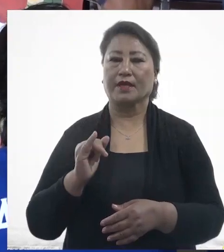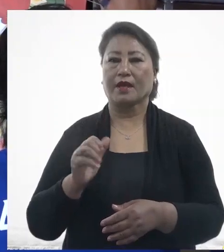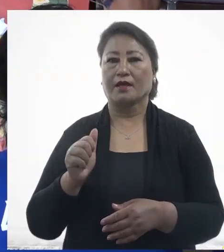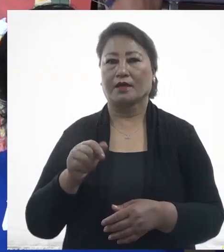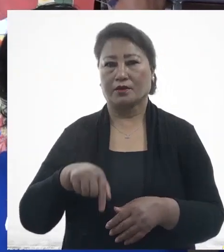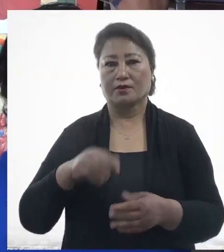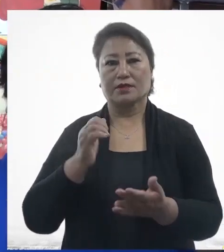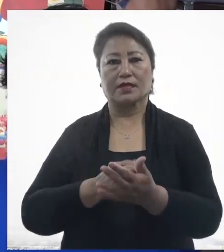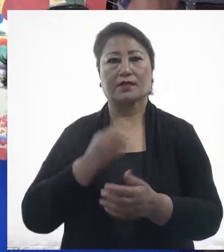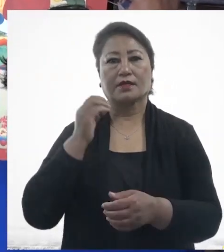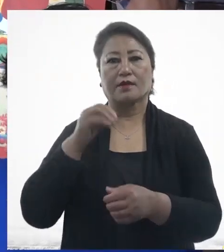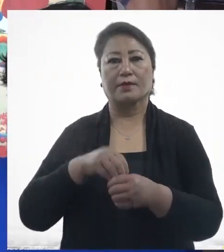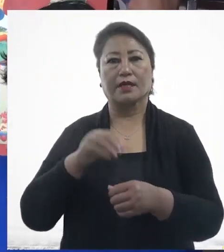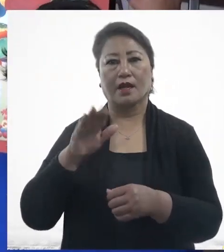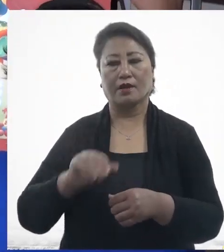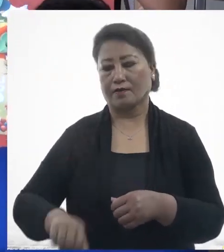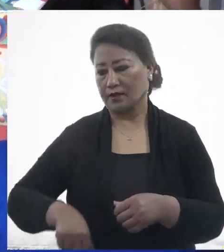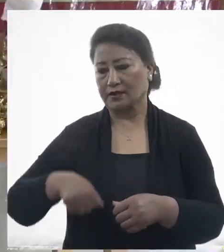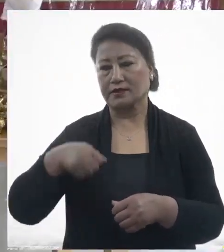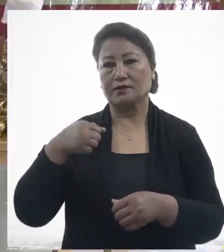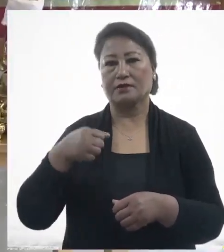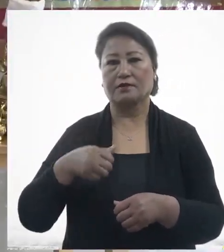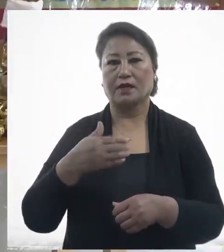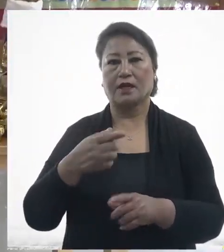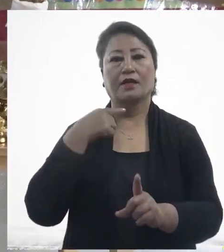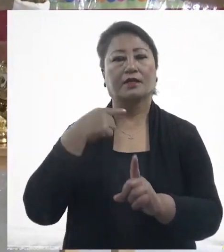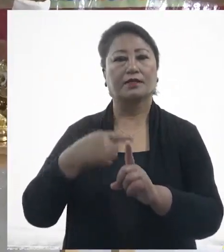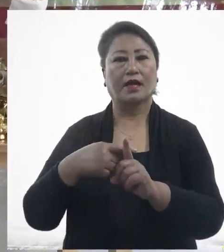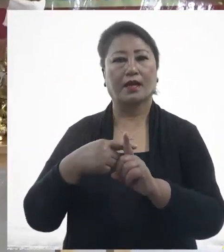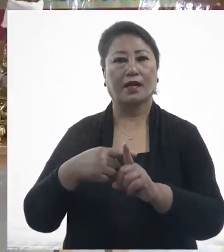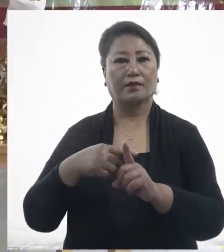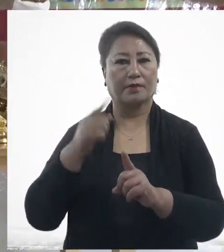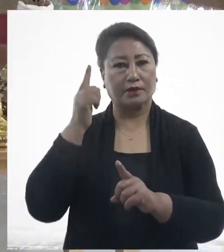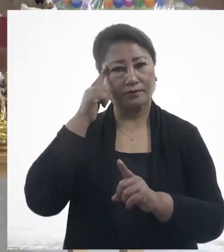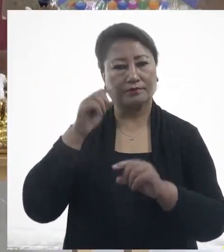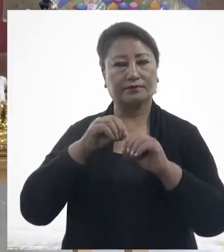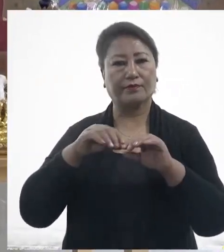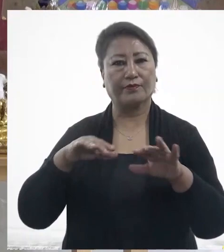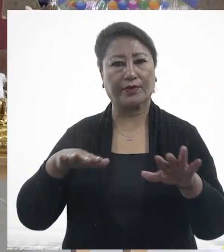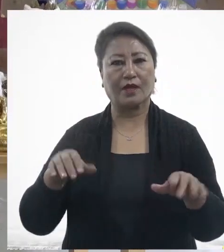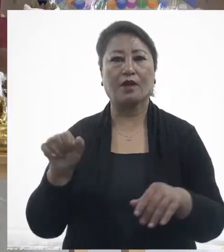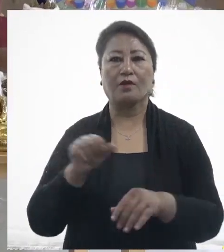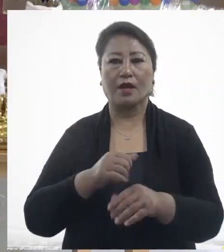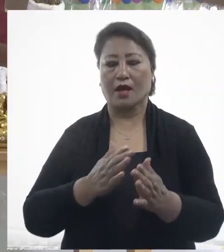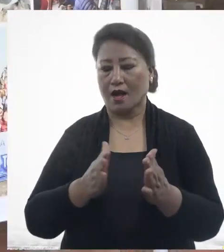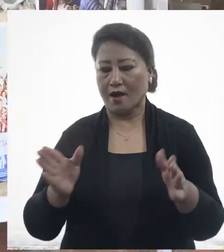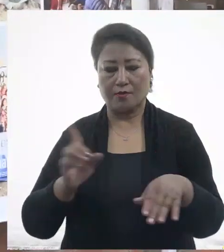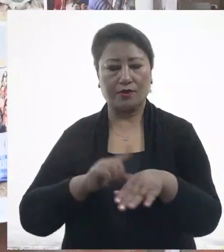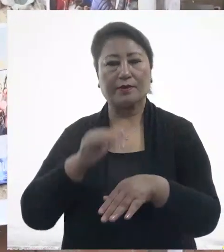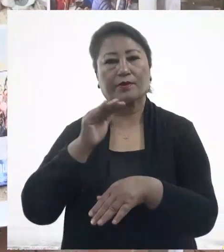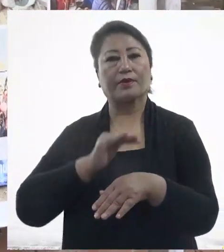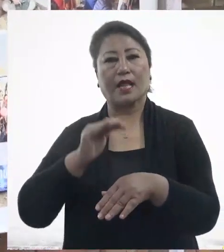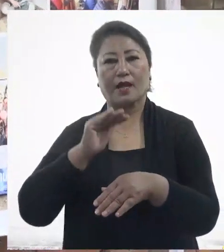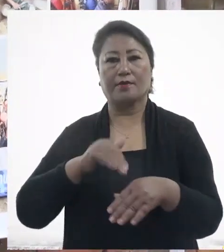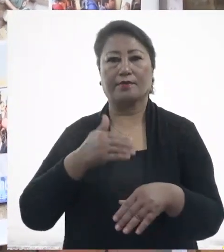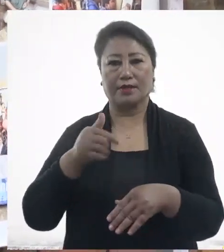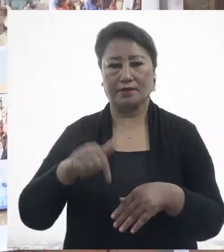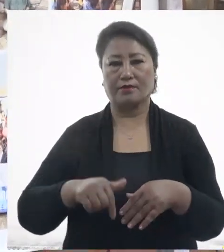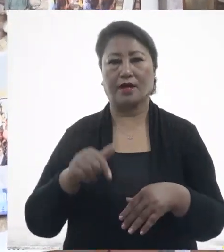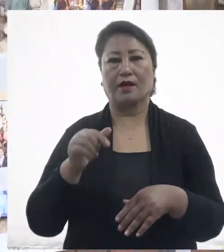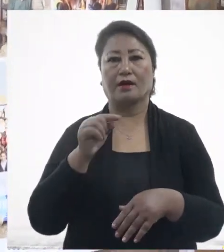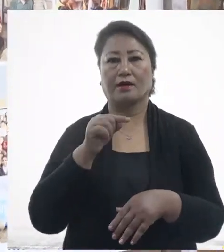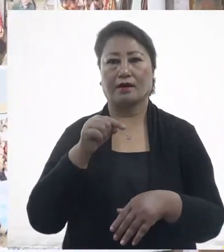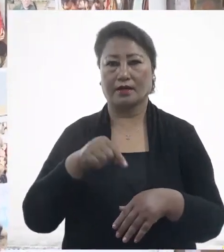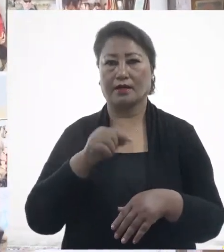आइसकेपछि भने उहाँमा जीवनप्रति सकारात्मकता फैलिँदै गयो र फलस्वरूप लामो समयको तालिम पश्चात हाल उहाँ